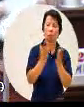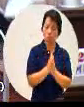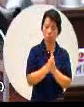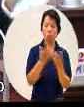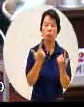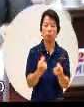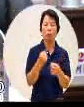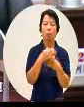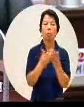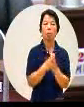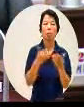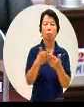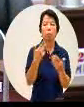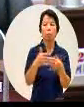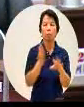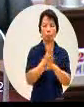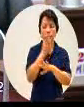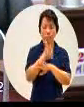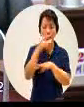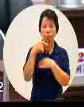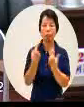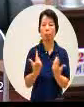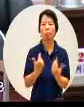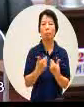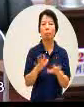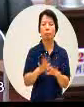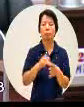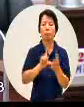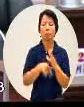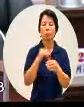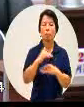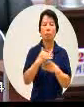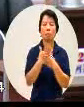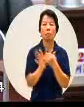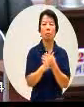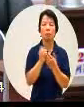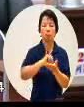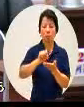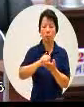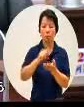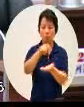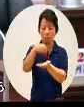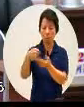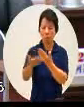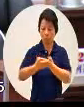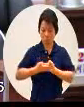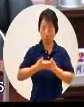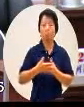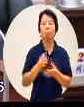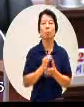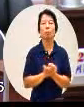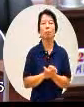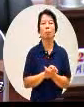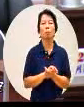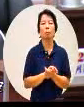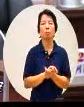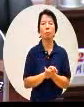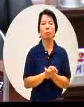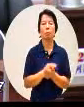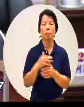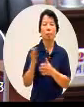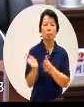你不能一屆超過一屆因為時間有限用書面回答就好來 下一頁